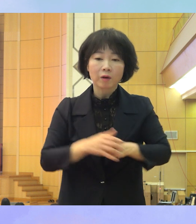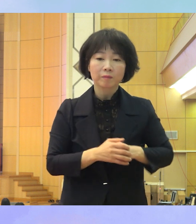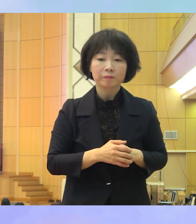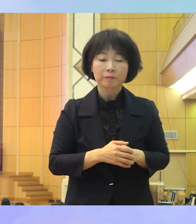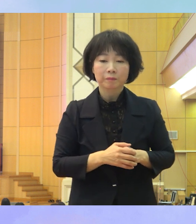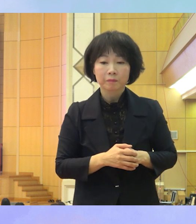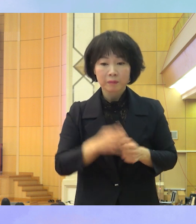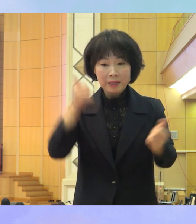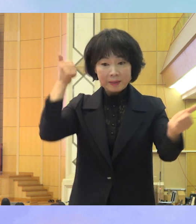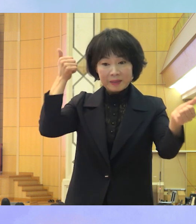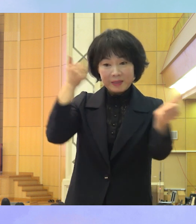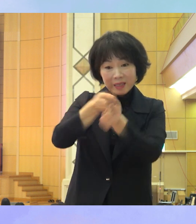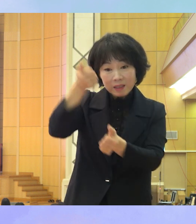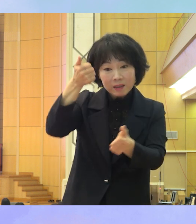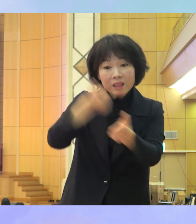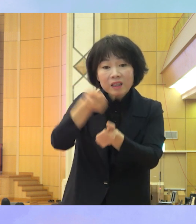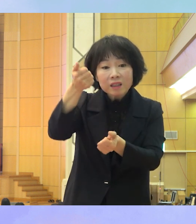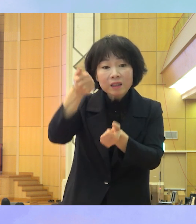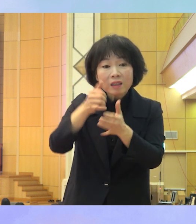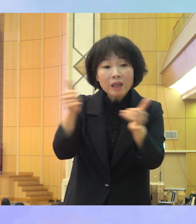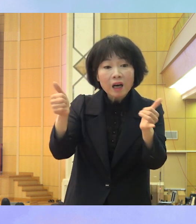12지파에서 이긴 자란 말은